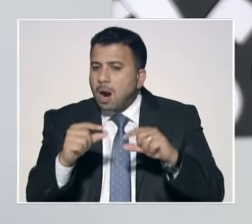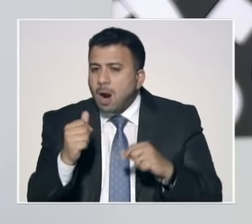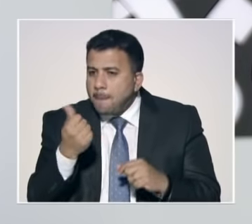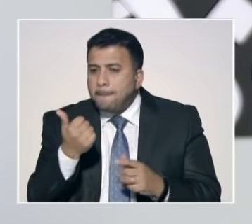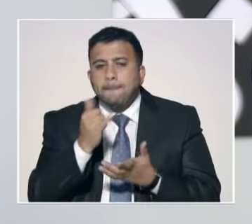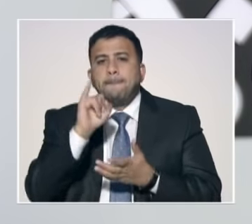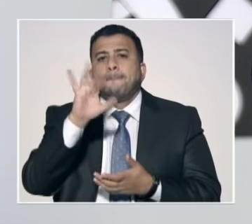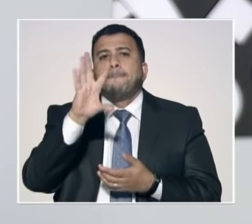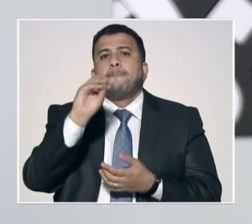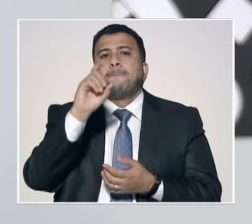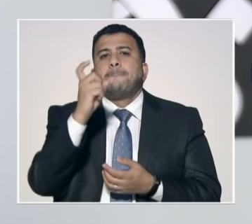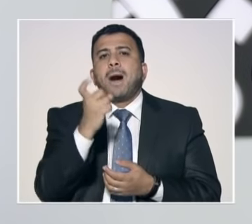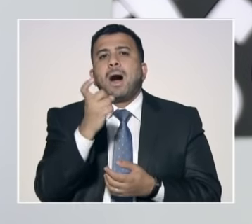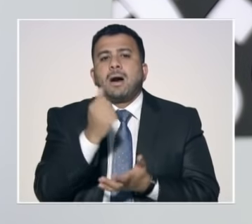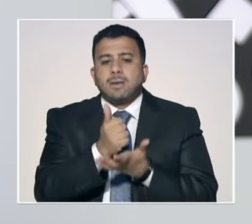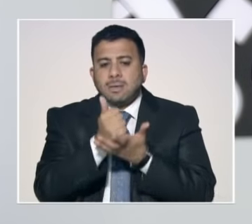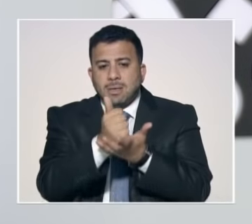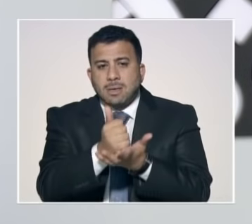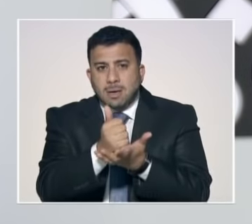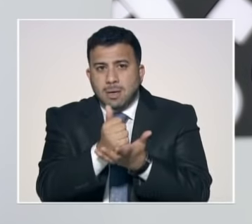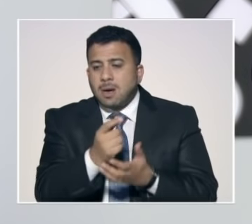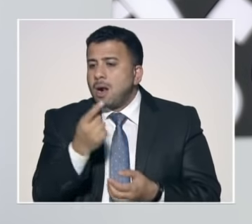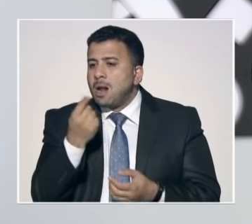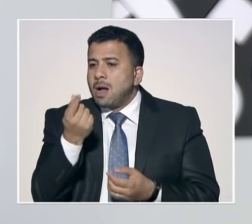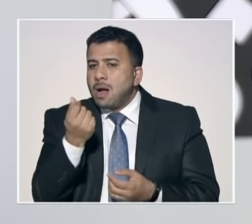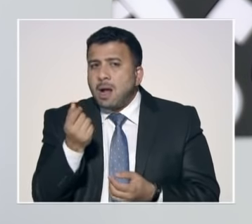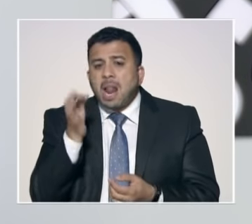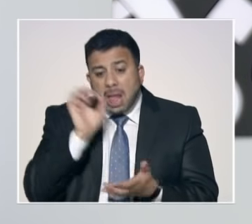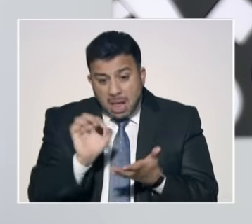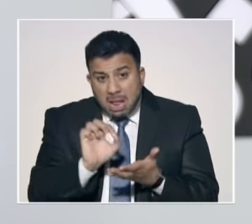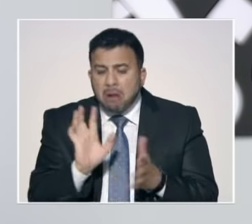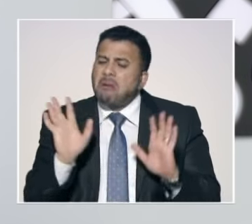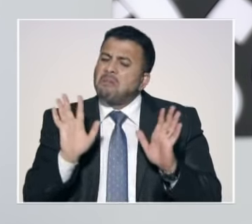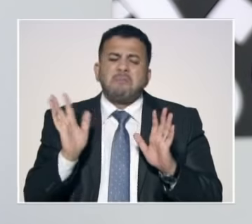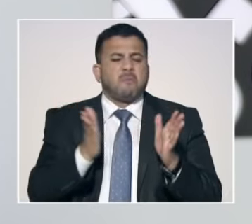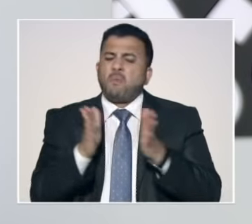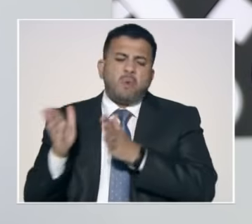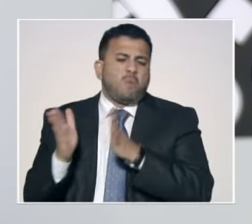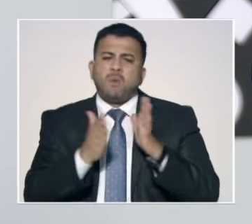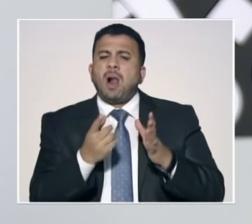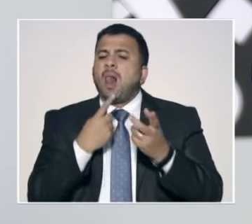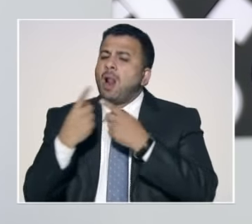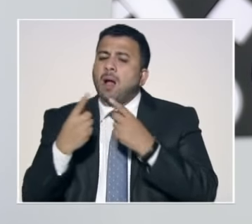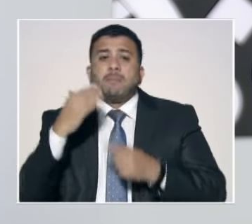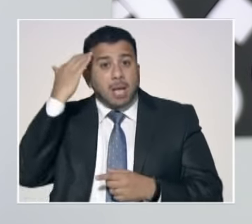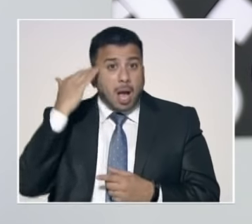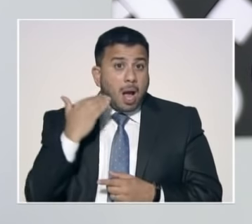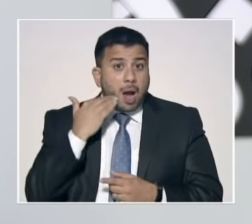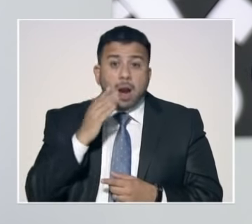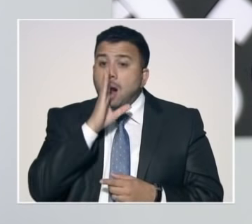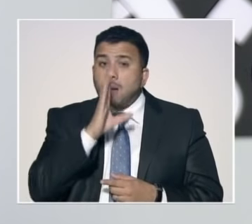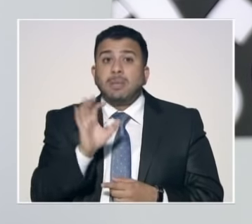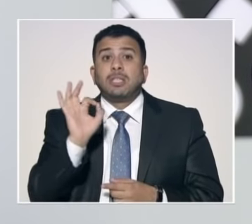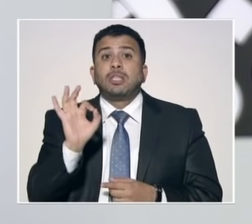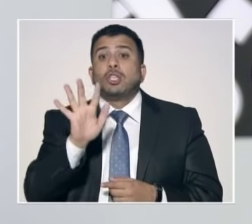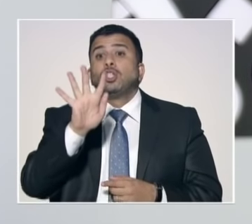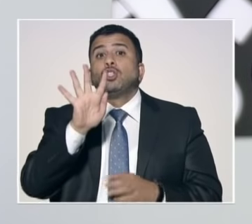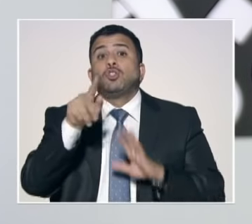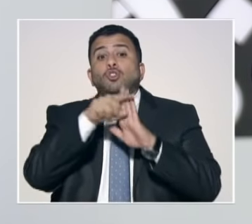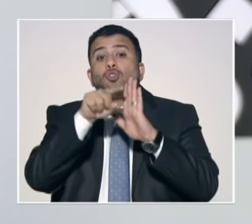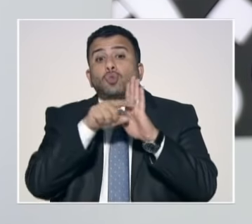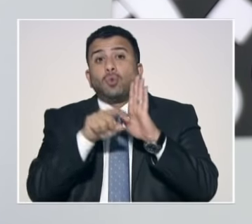ليس شرط من شروط صحة النكاح بالمناسبة، يعني هو يستحقه المرأة لكن ليس شرطا أن يذكر